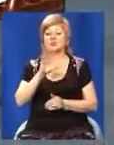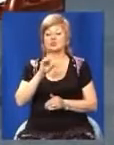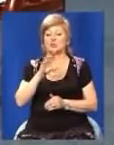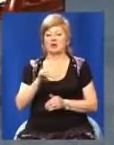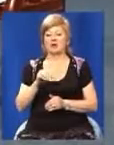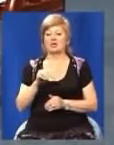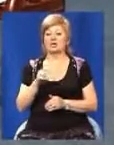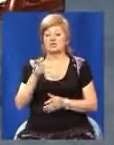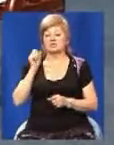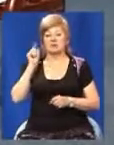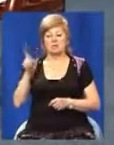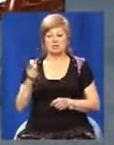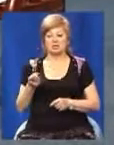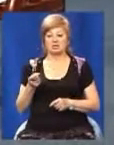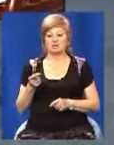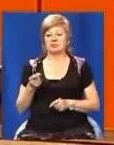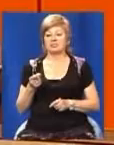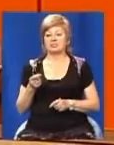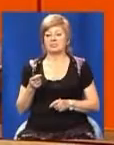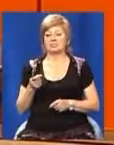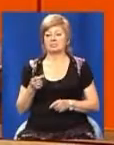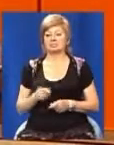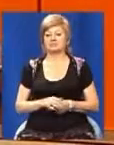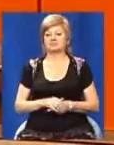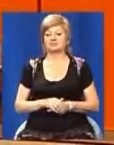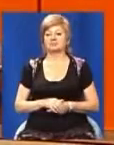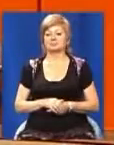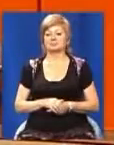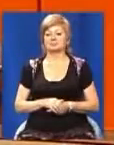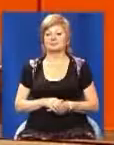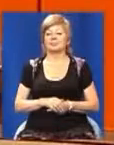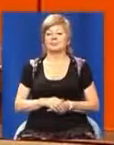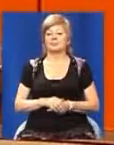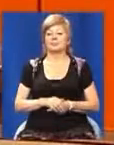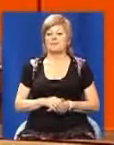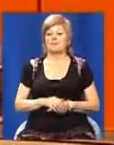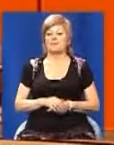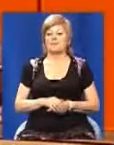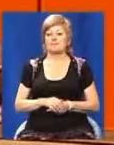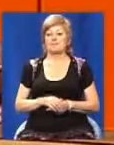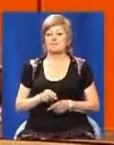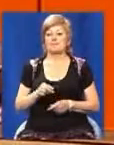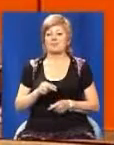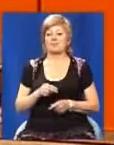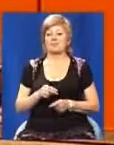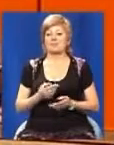ця порода? Забила. Згадуй. Зовсім забула?